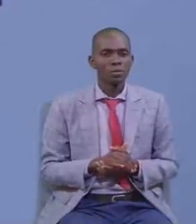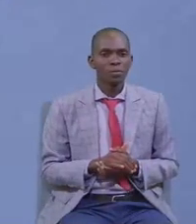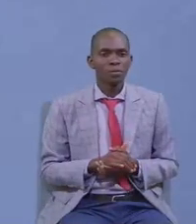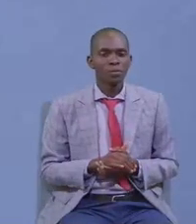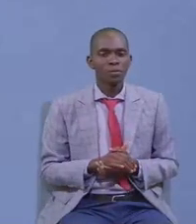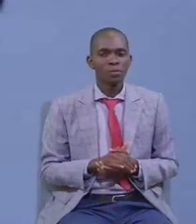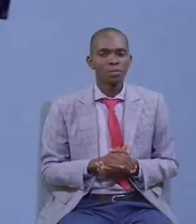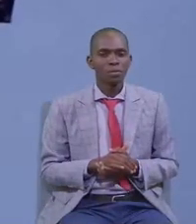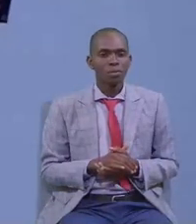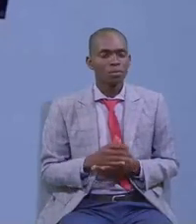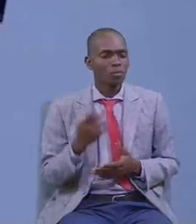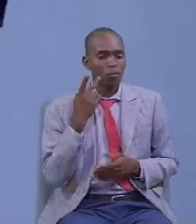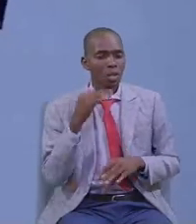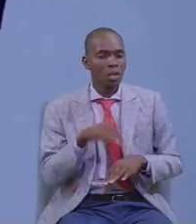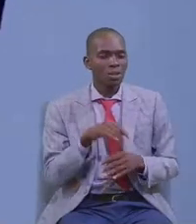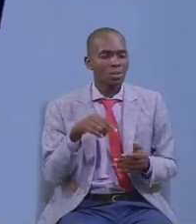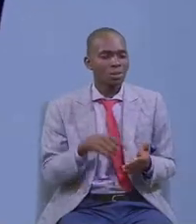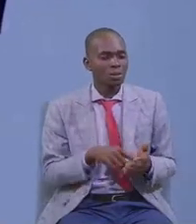Oh, regarde cette personne particulière.